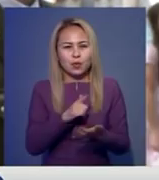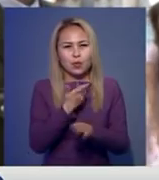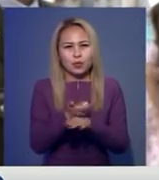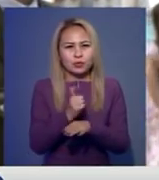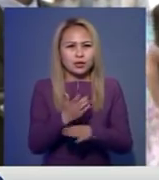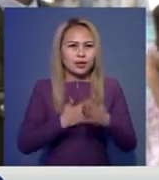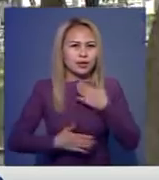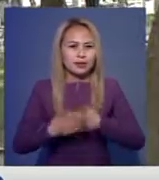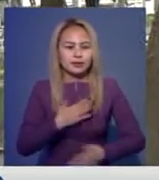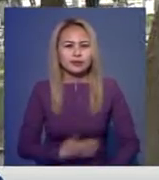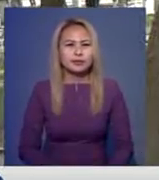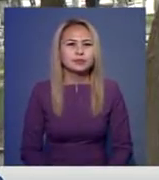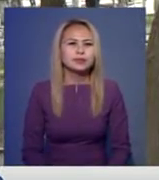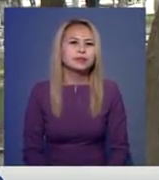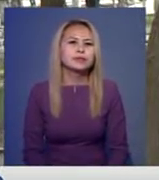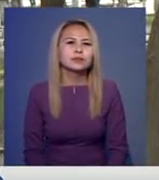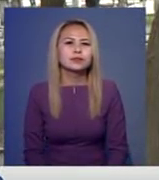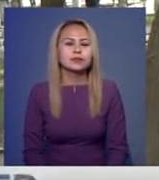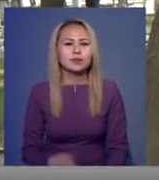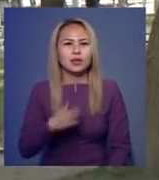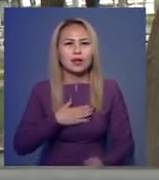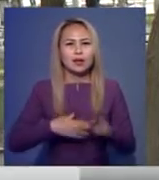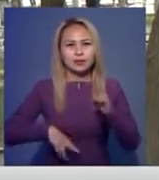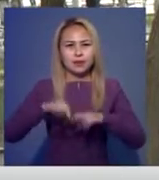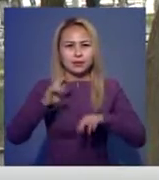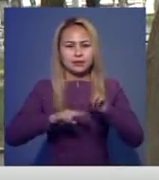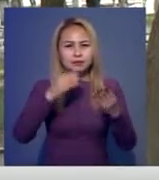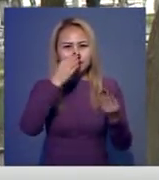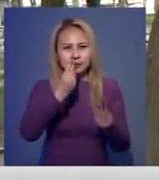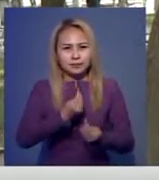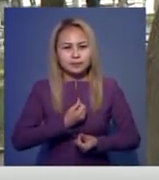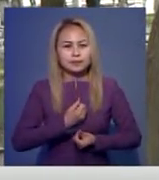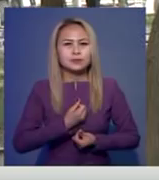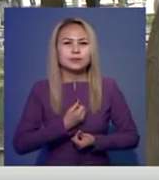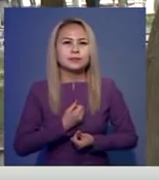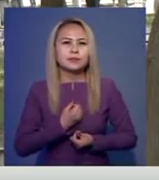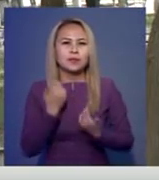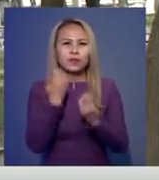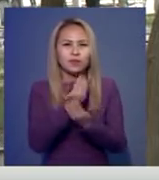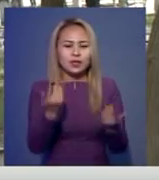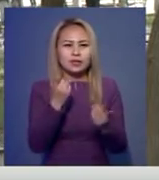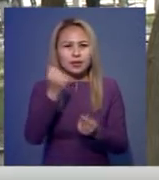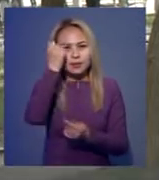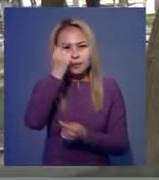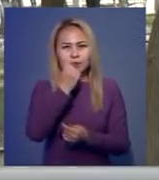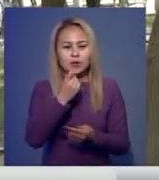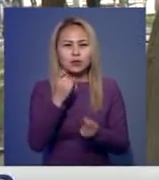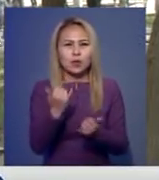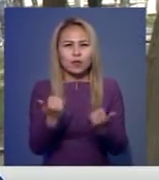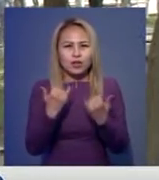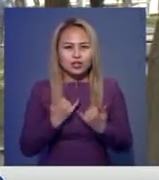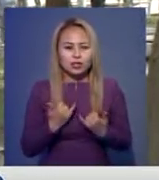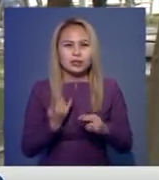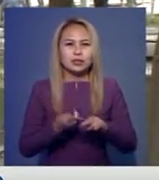майдангер дән риза. Вы поднимаете наше настроение. Сіздер біздің көңілімізді көтересіздер. Сіздердің құрметтеріңіз бізге күш-қуат